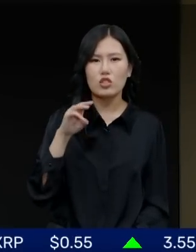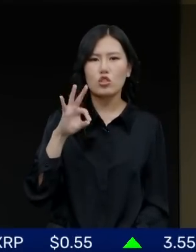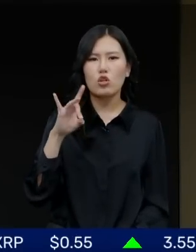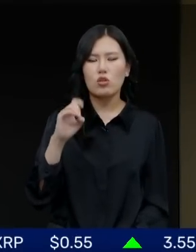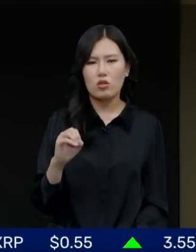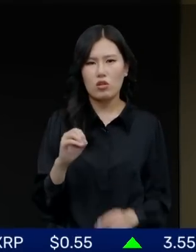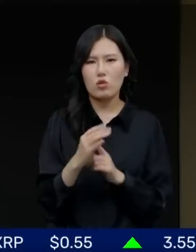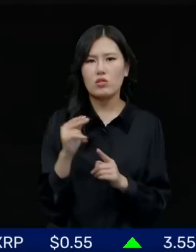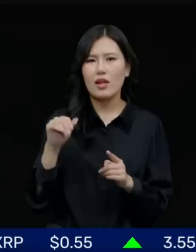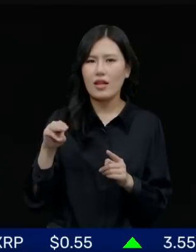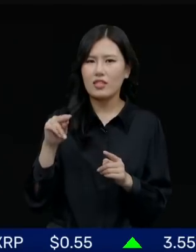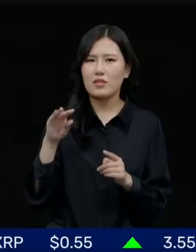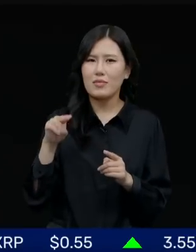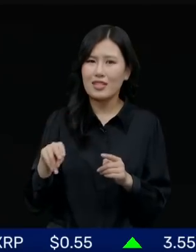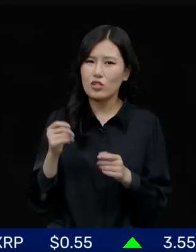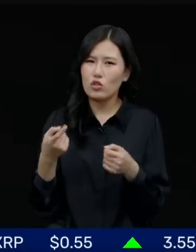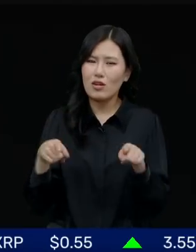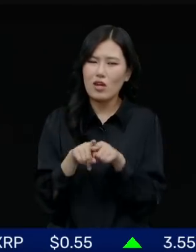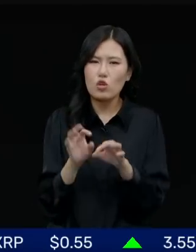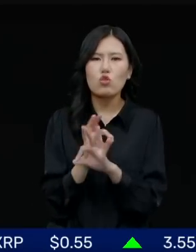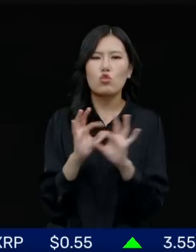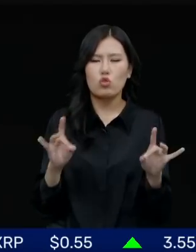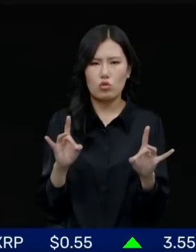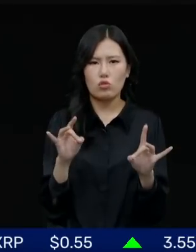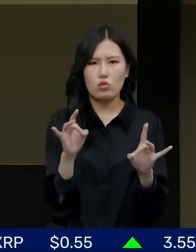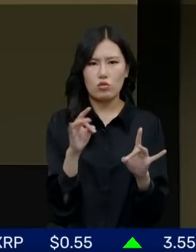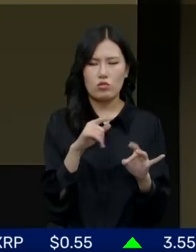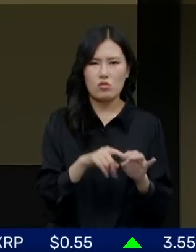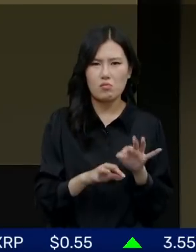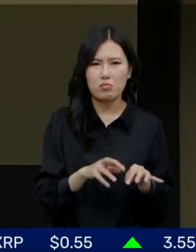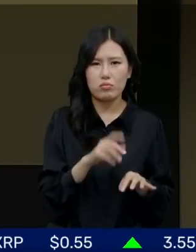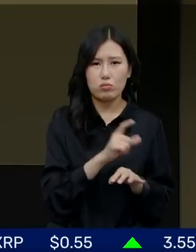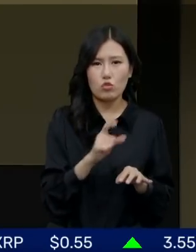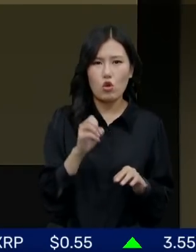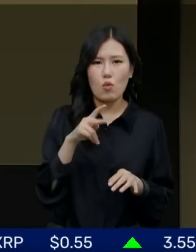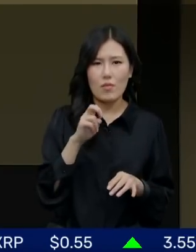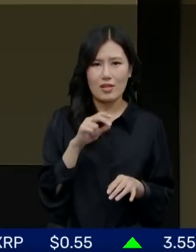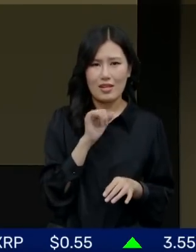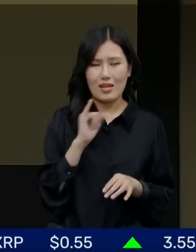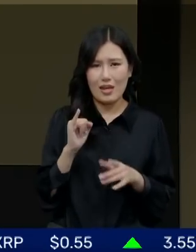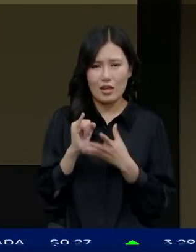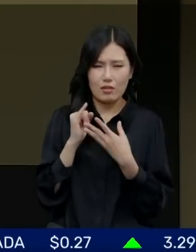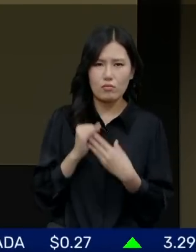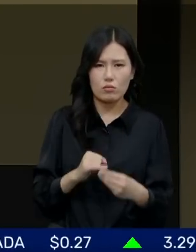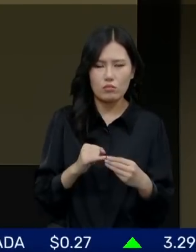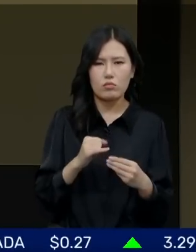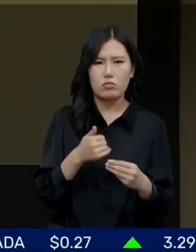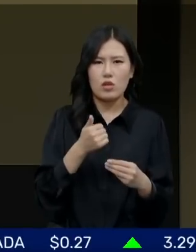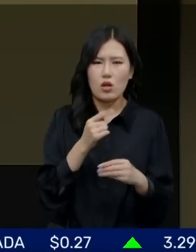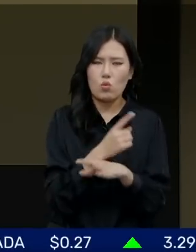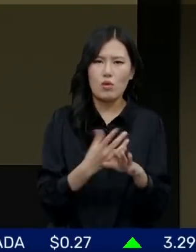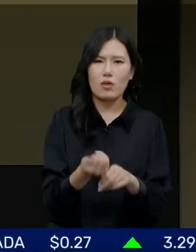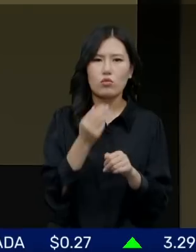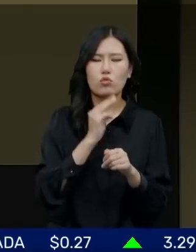ChatGPT-ийн өөр хувилбар гэж хэлэхэд болох юм. Хөгжүүлэгч нар OpenAI-ийн технологийг ашиглан тодорхой зорилгын төлөө өөрсдийн бүтээгдэхүүнүүдэд хиймэл оюун ашиглаж